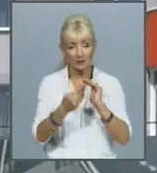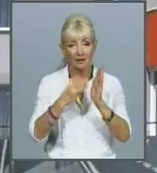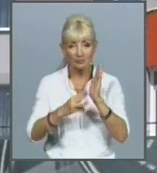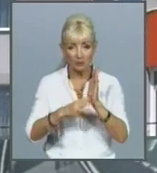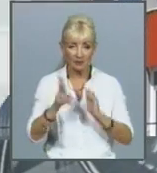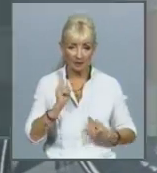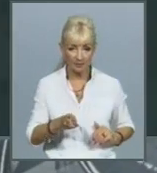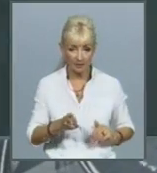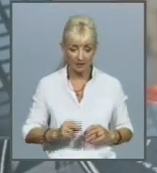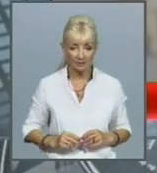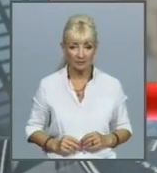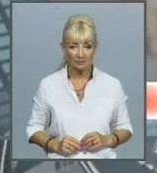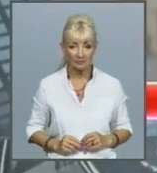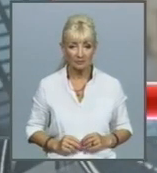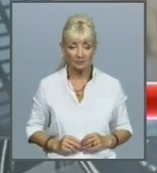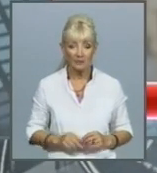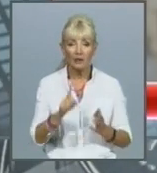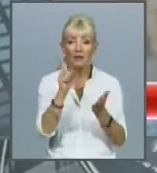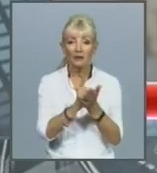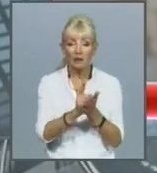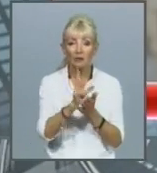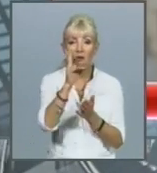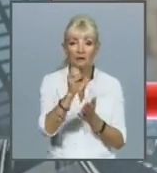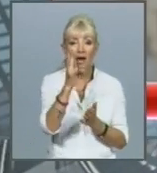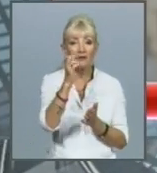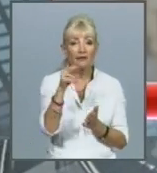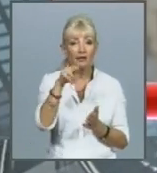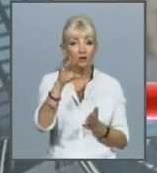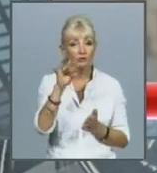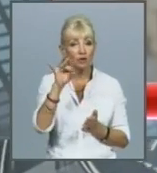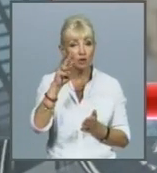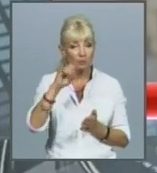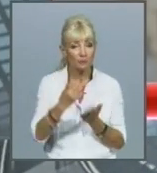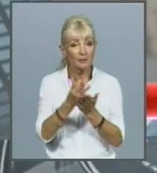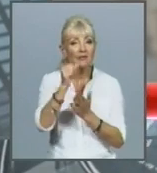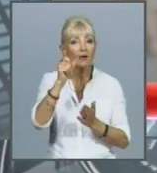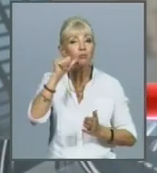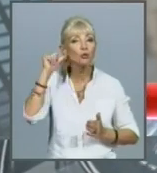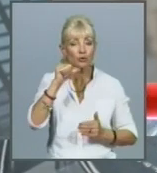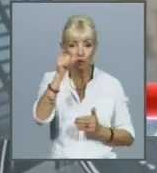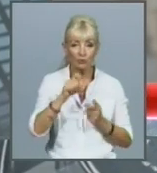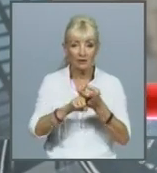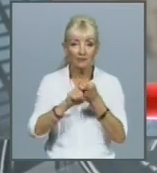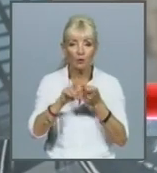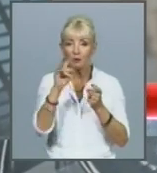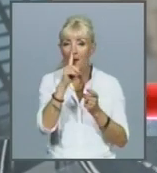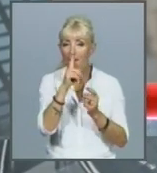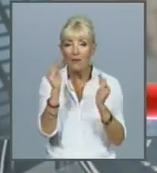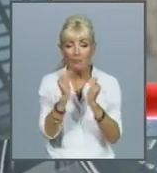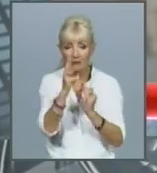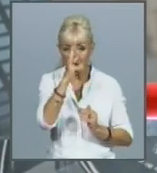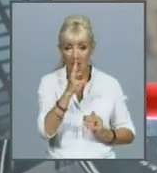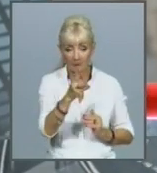80 копійок. Податок на нерухомість сплачується за минулий рік і залежить від мінімальної заробітної плати.